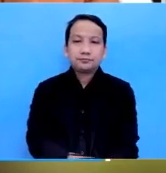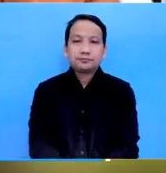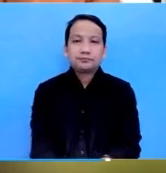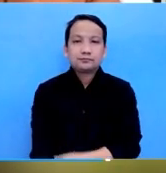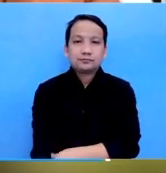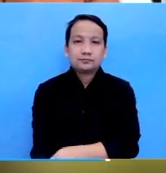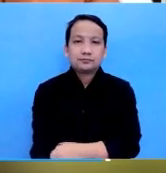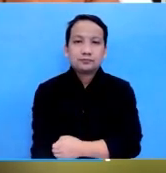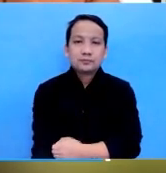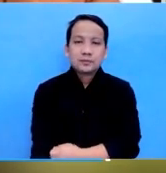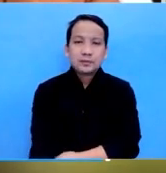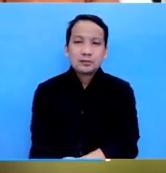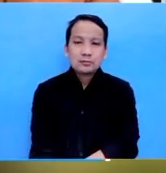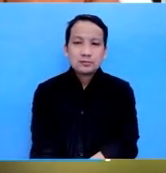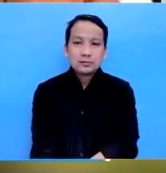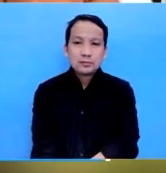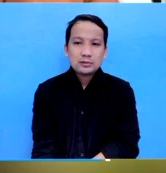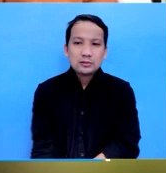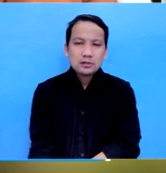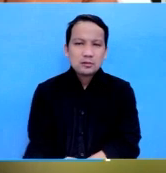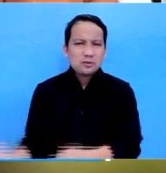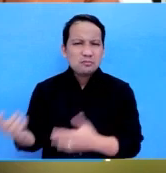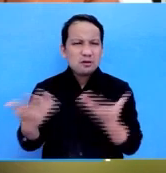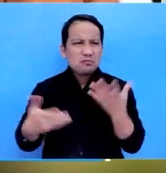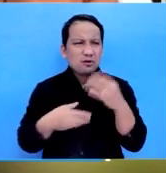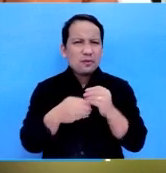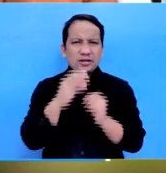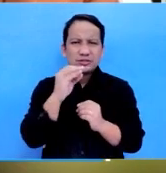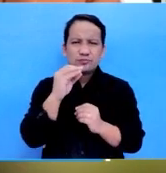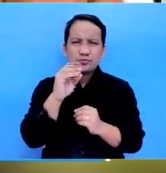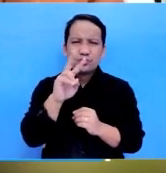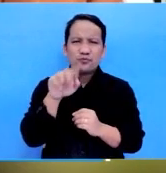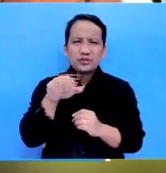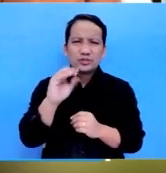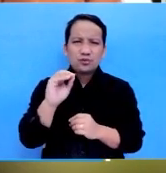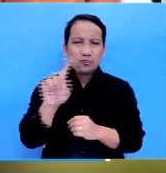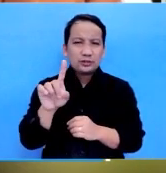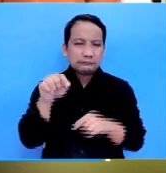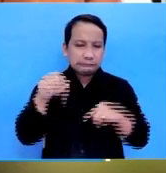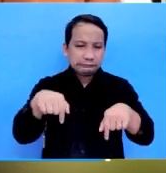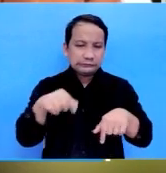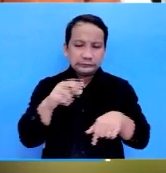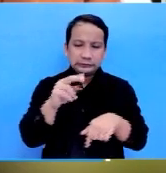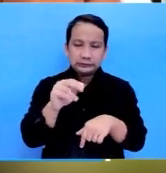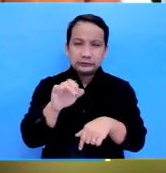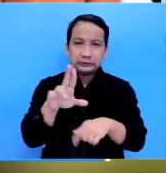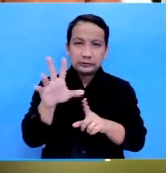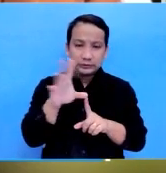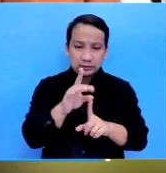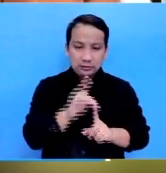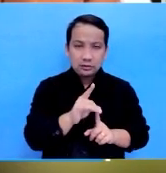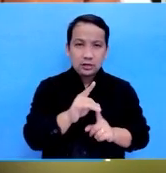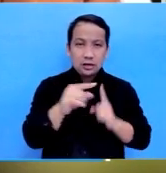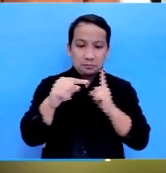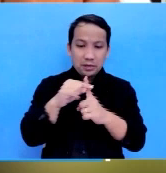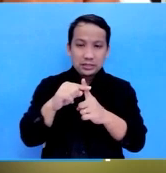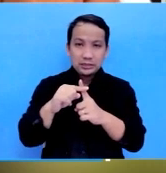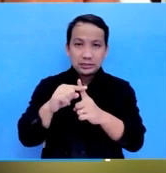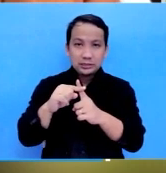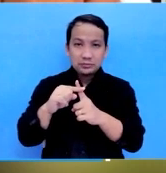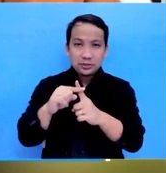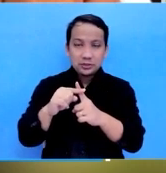din yan sa reproduction number na nasa 2.01 sa Metro Manila. And yung positivity rate tumaas na to